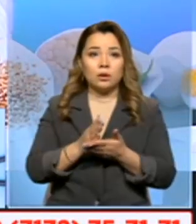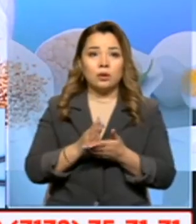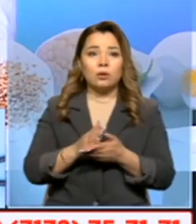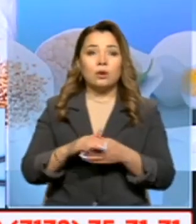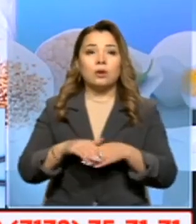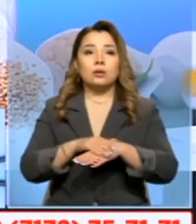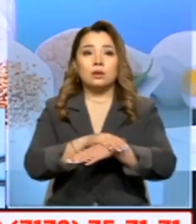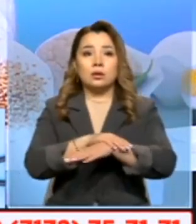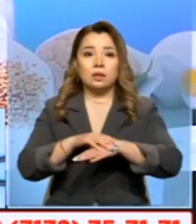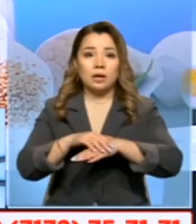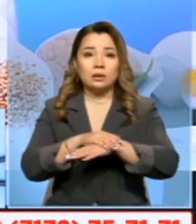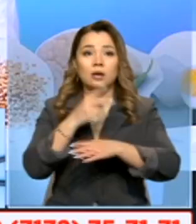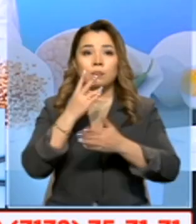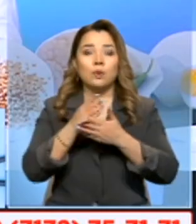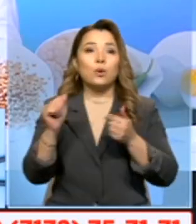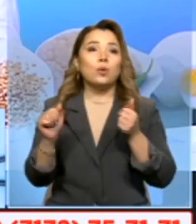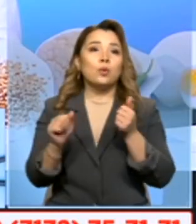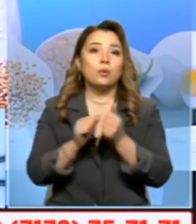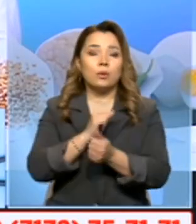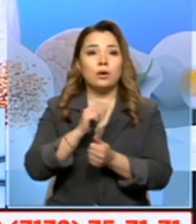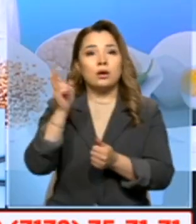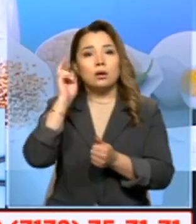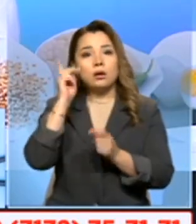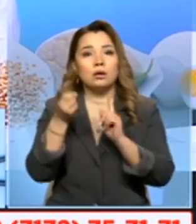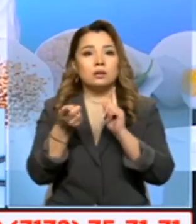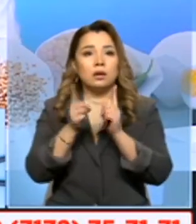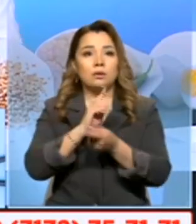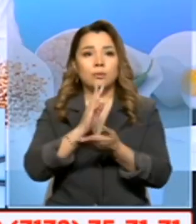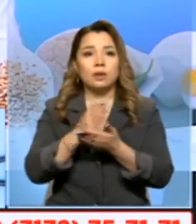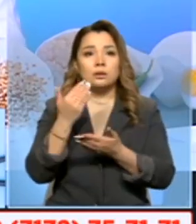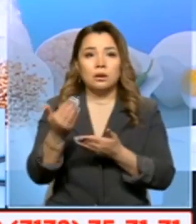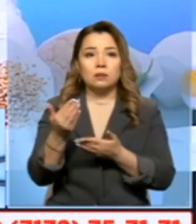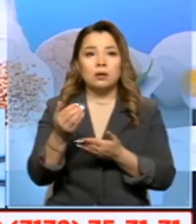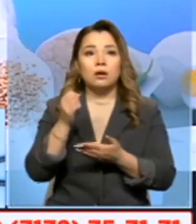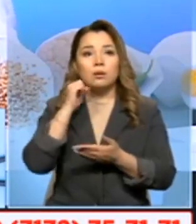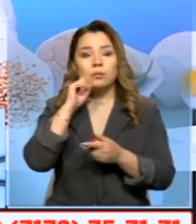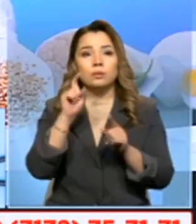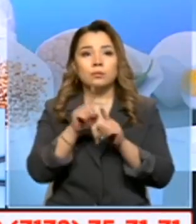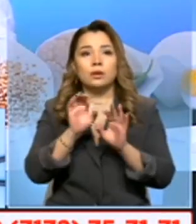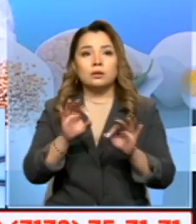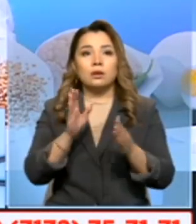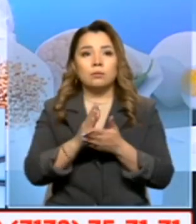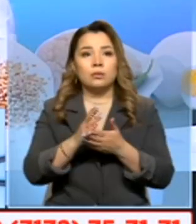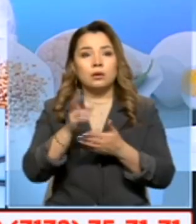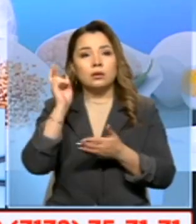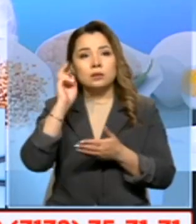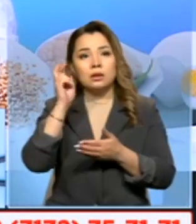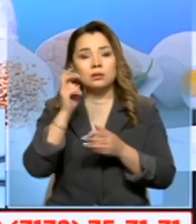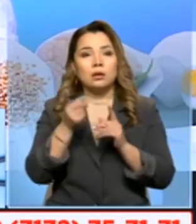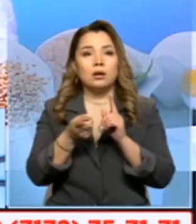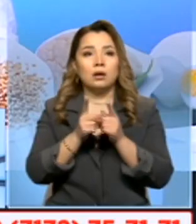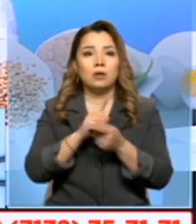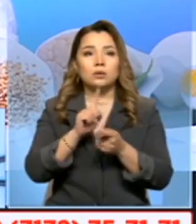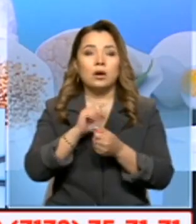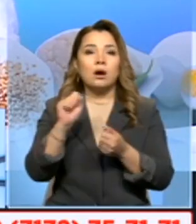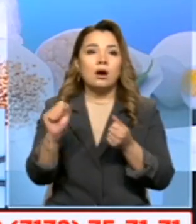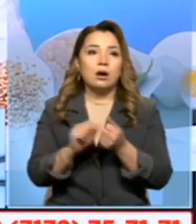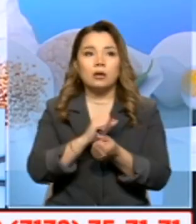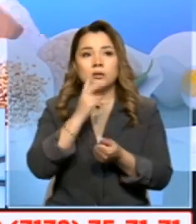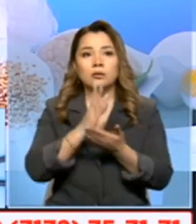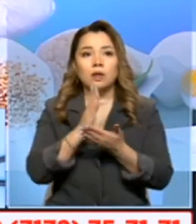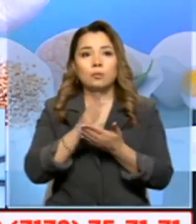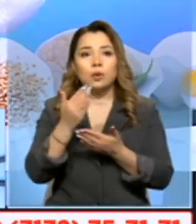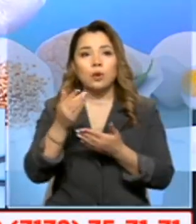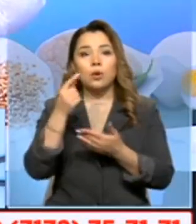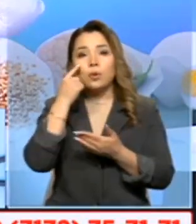Мына тері дейміз, тері құрғап қап қара болып кетеді. Ана апалар айтады ғой, ана қатқан қайыстай болып қарайып кетті деп.